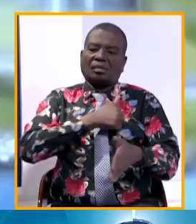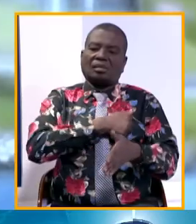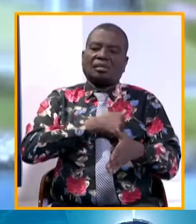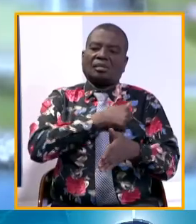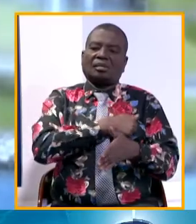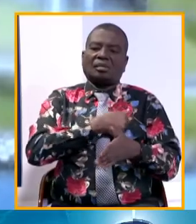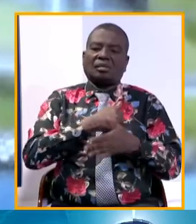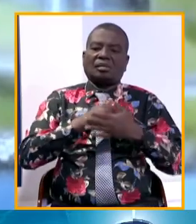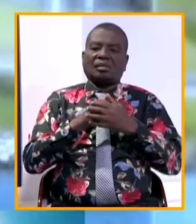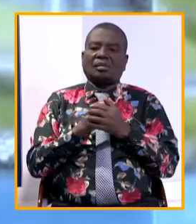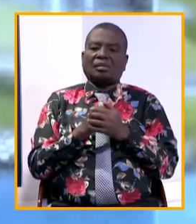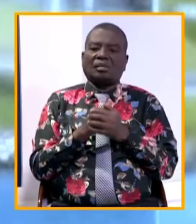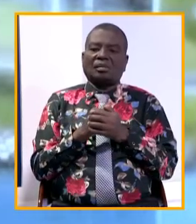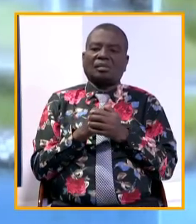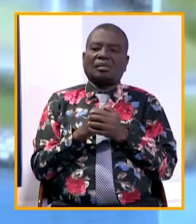actifs.